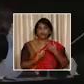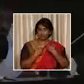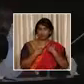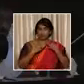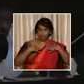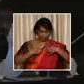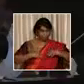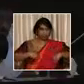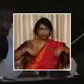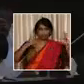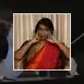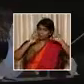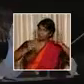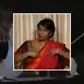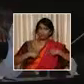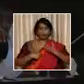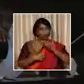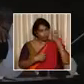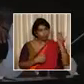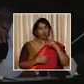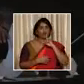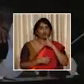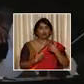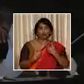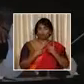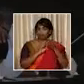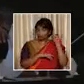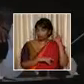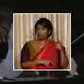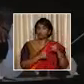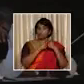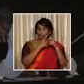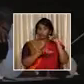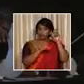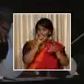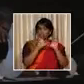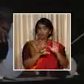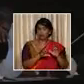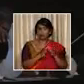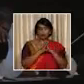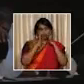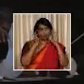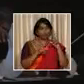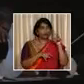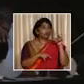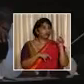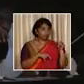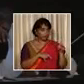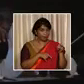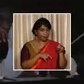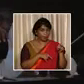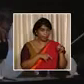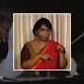கூட்டமாக இருந்த பொழுது அந்த இடத்திலே பல பேர் எரிந்து சாம்பலாகினார்கள், பல பேர் எரிந்து காயங்களுக்கு எரிகாயங்களுக்கு உள்ளானார்கள், எங்கள் மீது ரசாயன குண்டுகள்